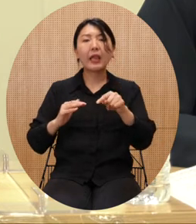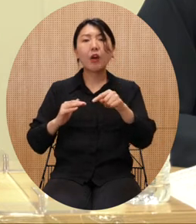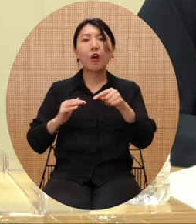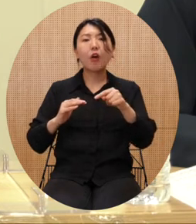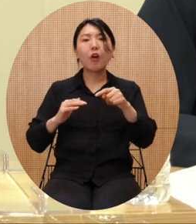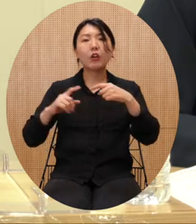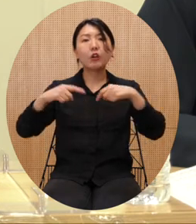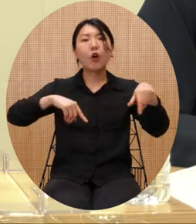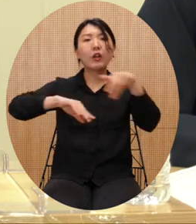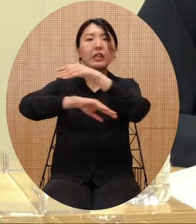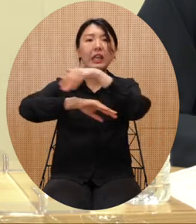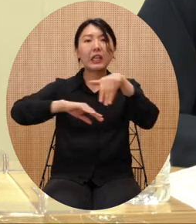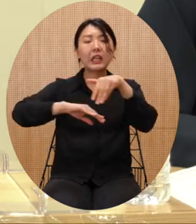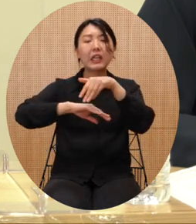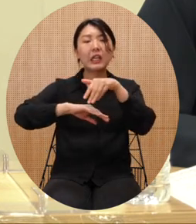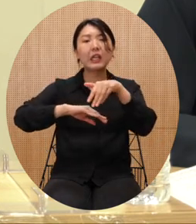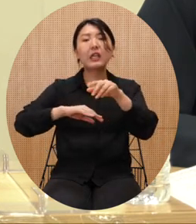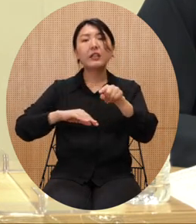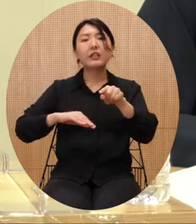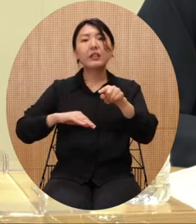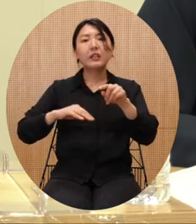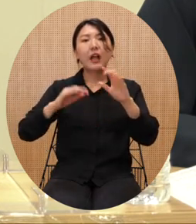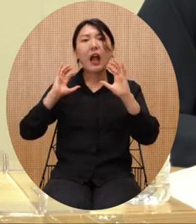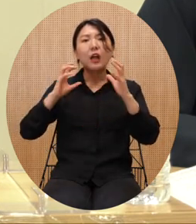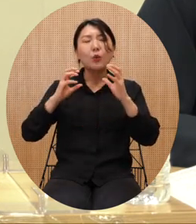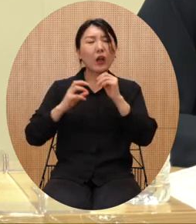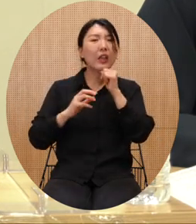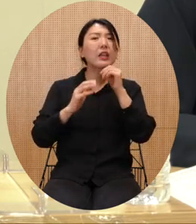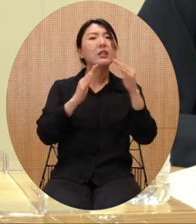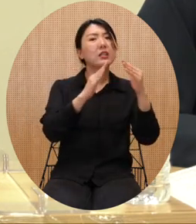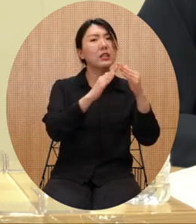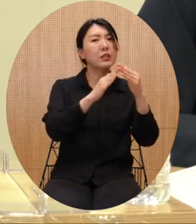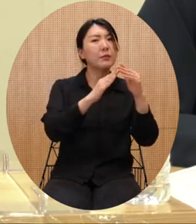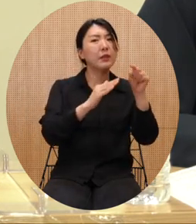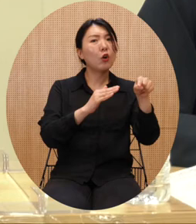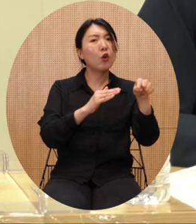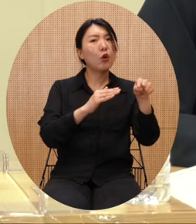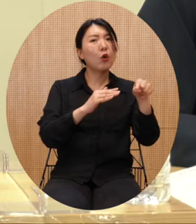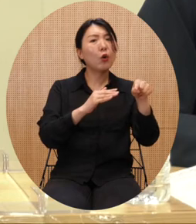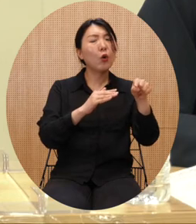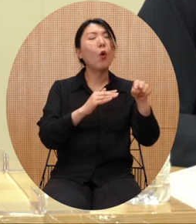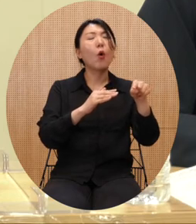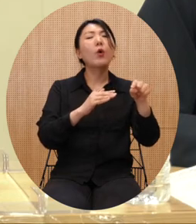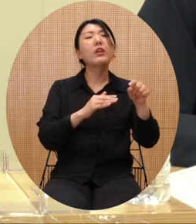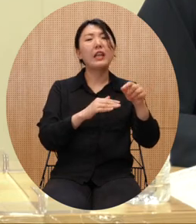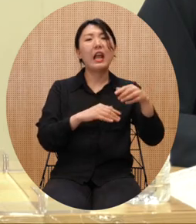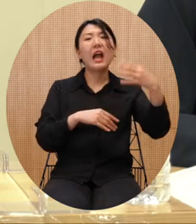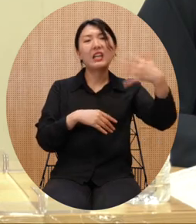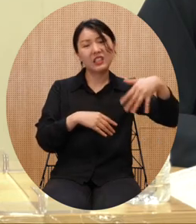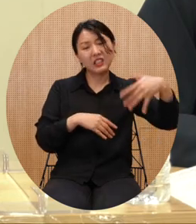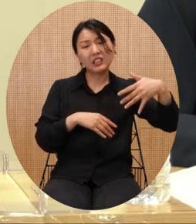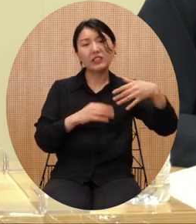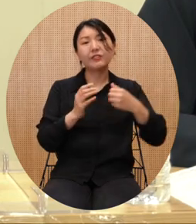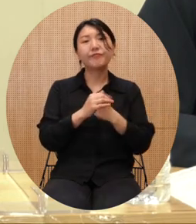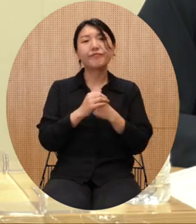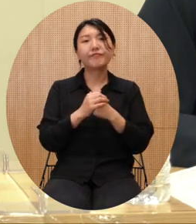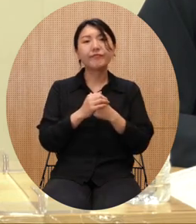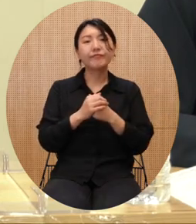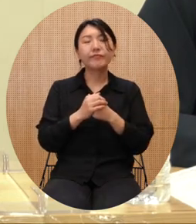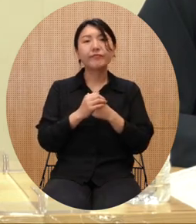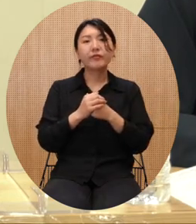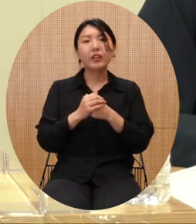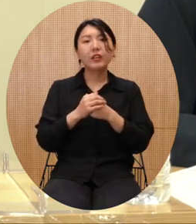정책 자체가 아까 메인 발제에도 있었지만 아동 빈곤 주거를 타겟으로 많이 하고 있지 못하다. 예,